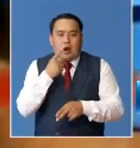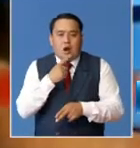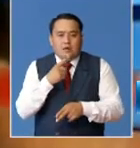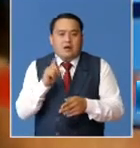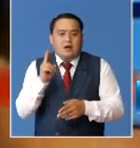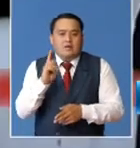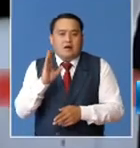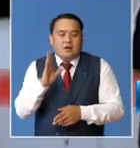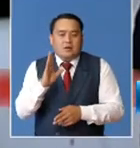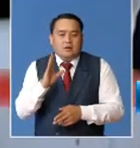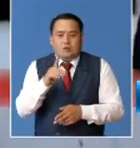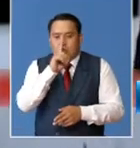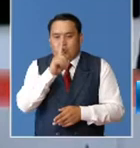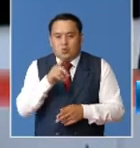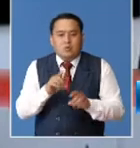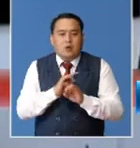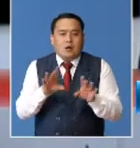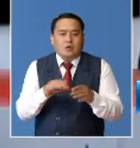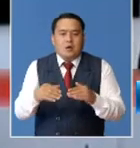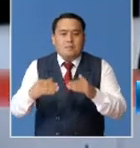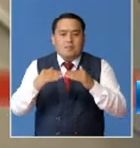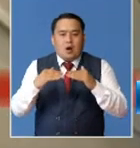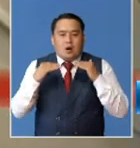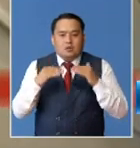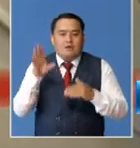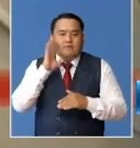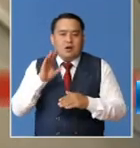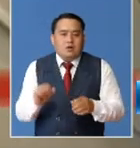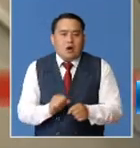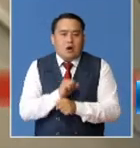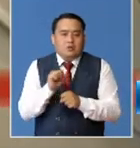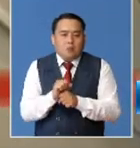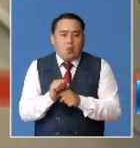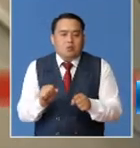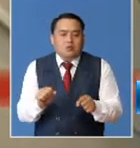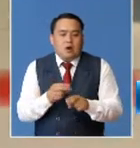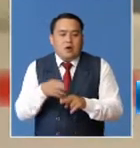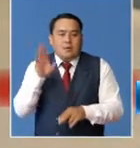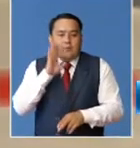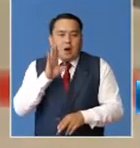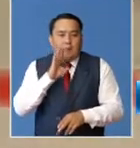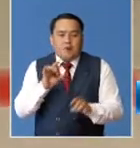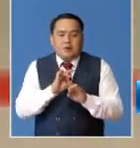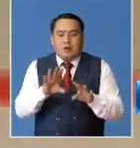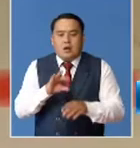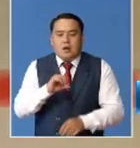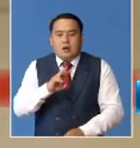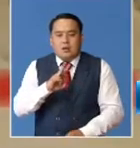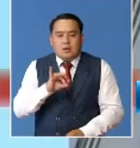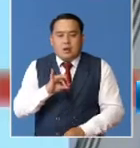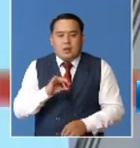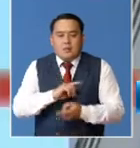о квартирах, даже не собираются. Натяжные потолки, как водосборник после дождя. Мама годовалой девочки Ирина